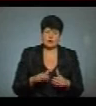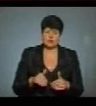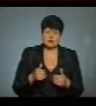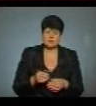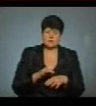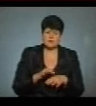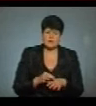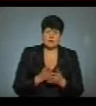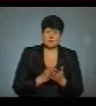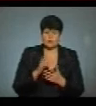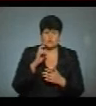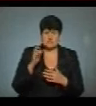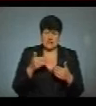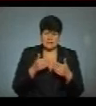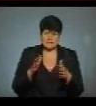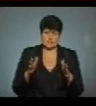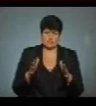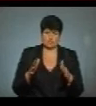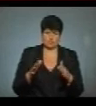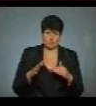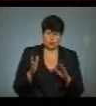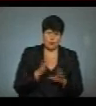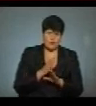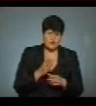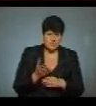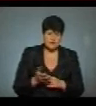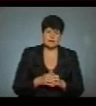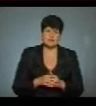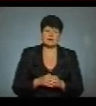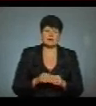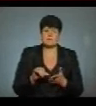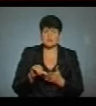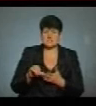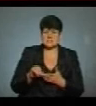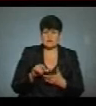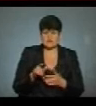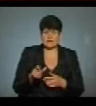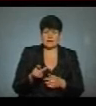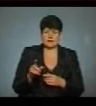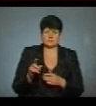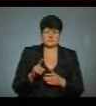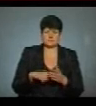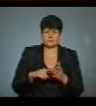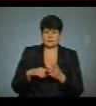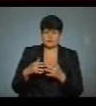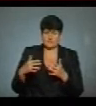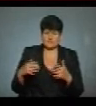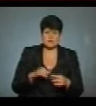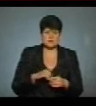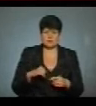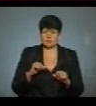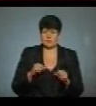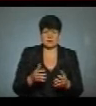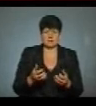проведення богослужіння на відкритому повітрі. Ну і далі представники релігійних конфесій змушені самі